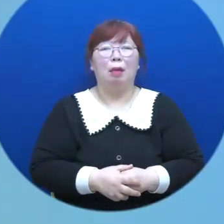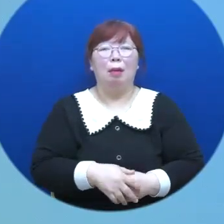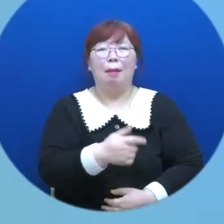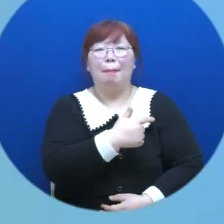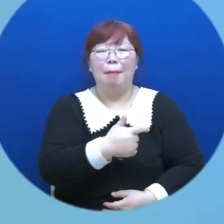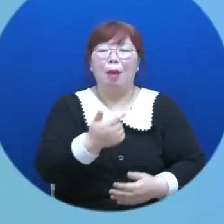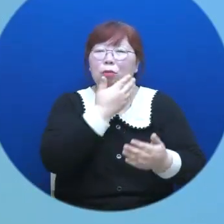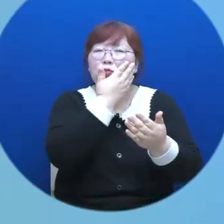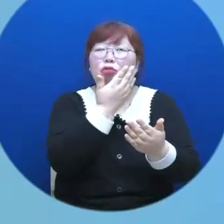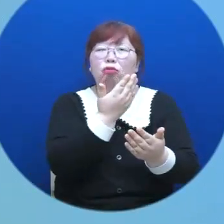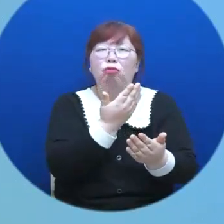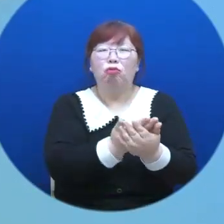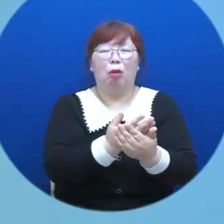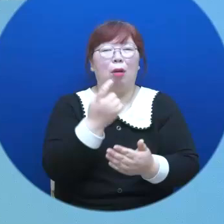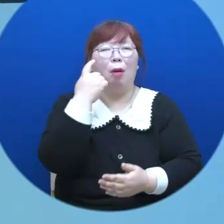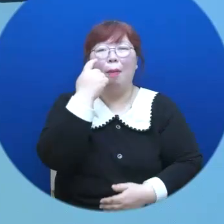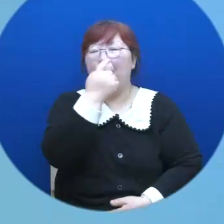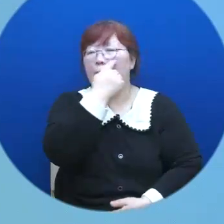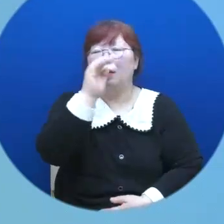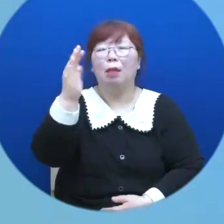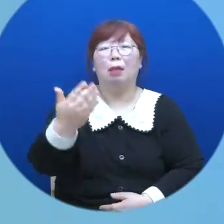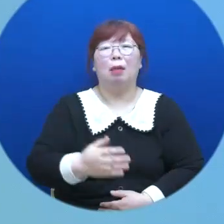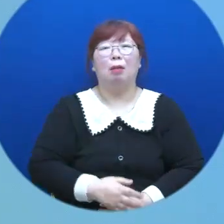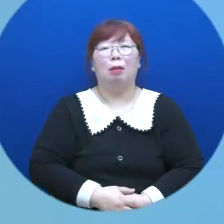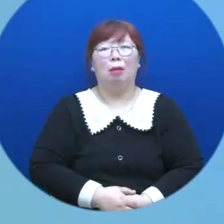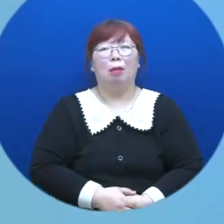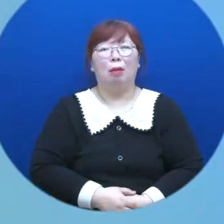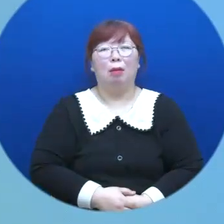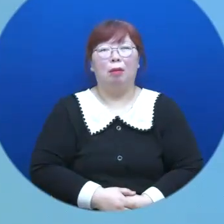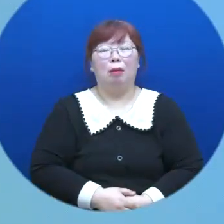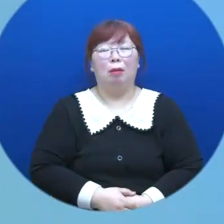중요한 사실을 발견합니다. 어떤 거요?